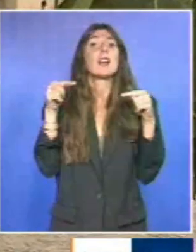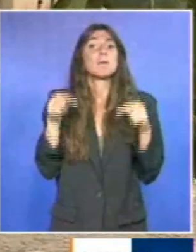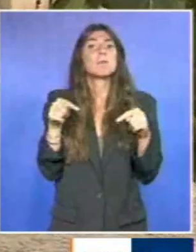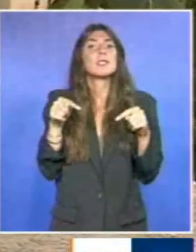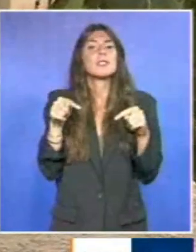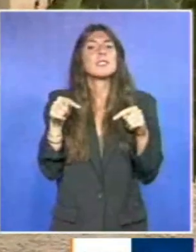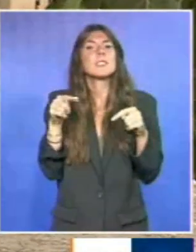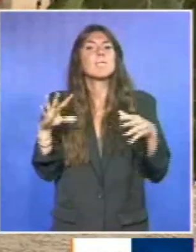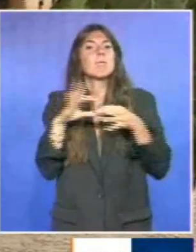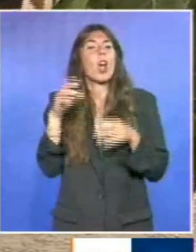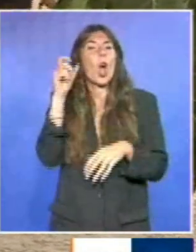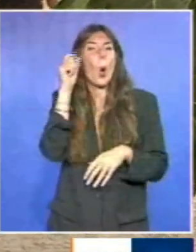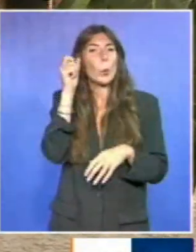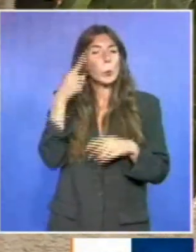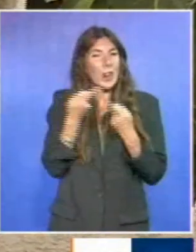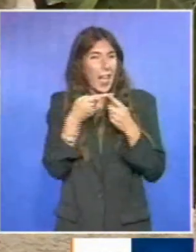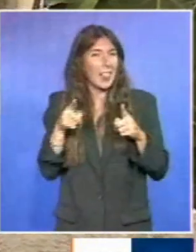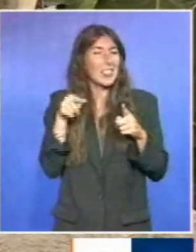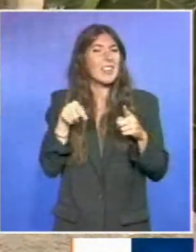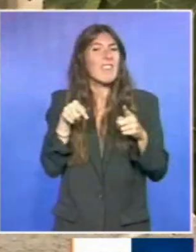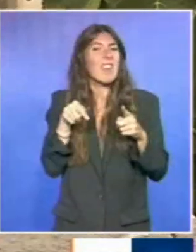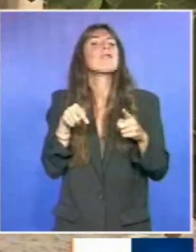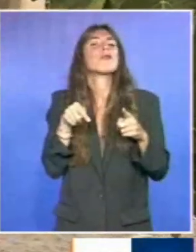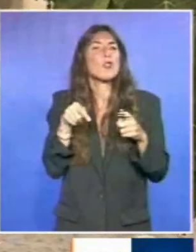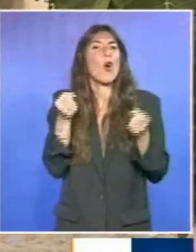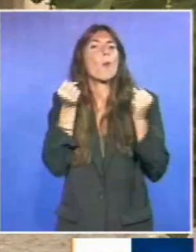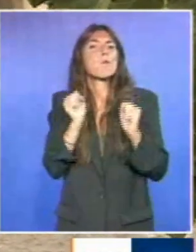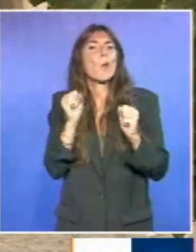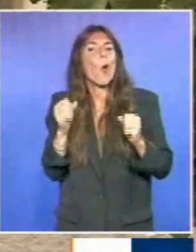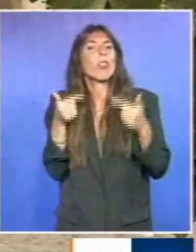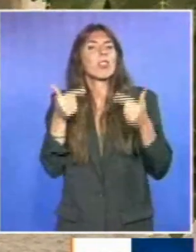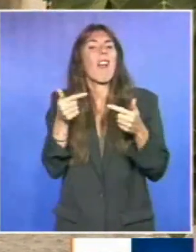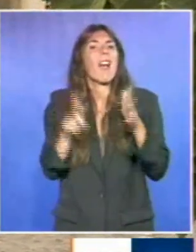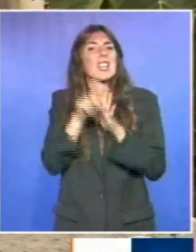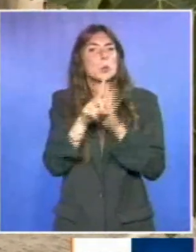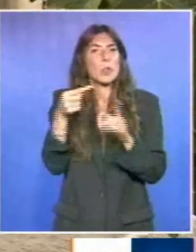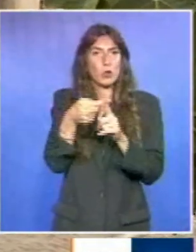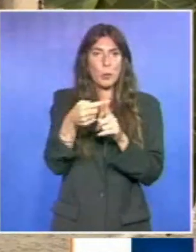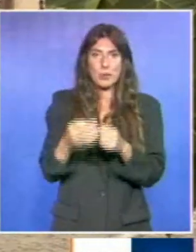con un approccio culturale diverso potrà consentirci di raggiungere risultati positivi